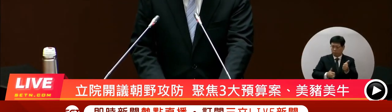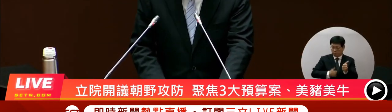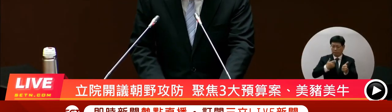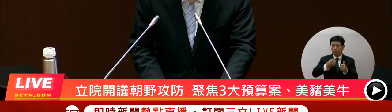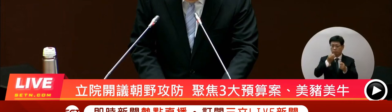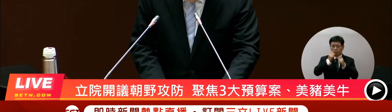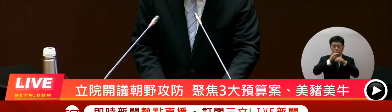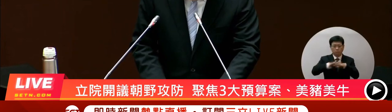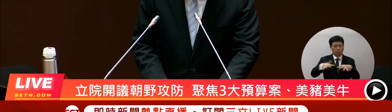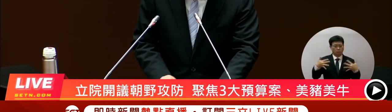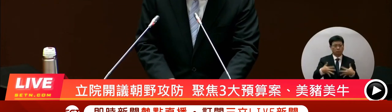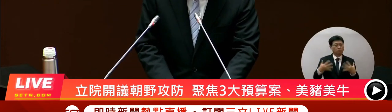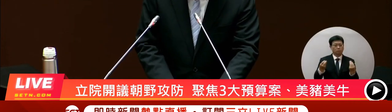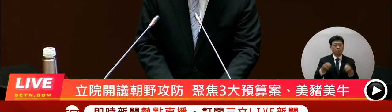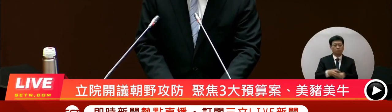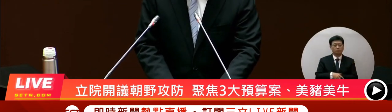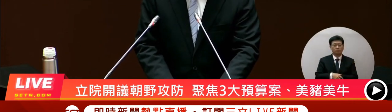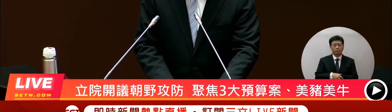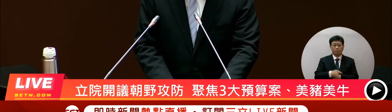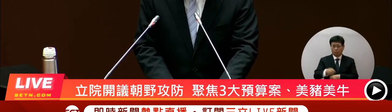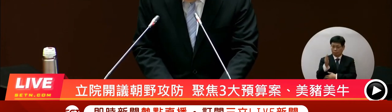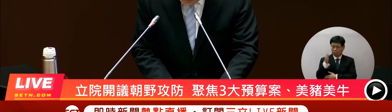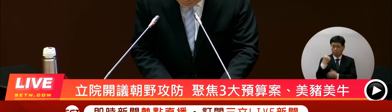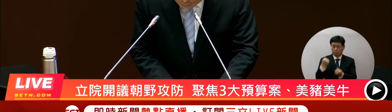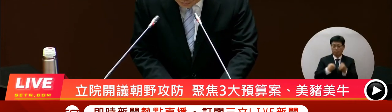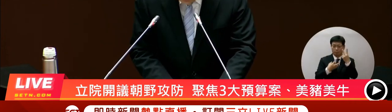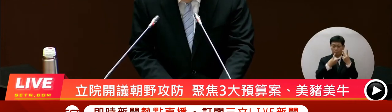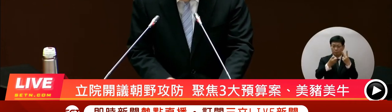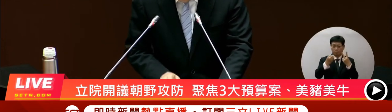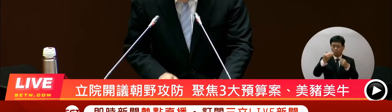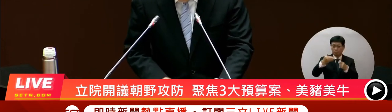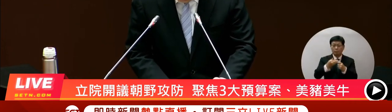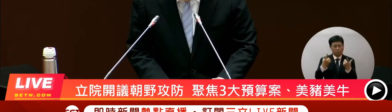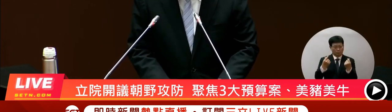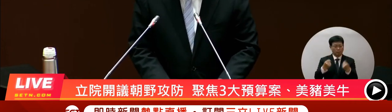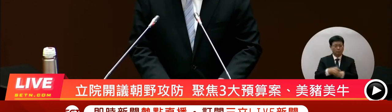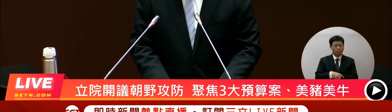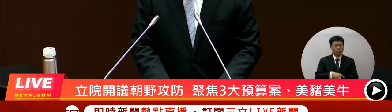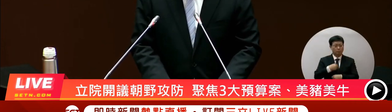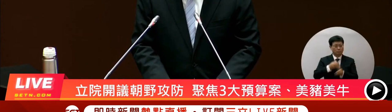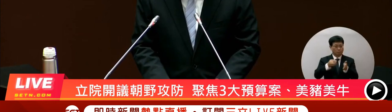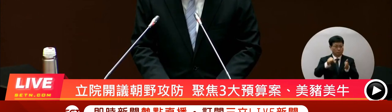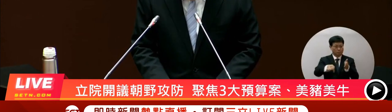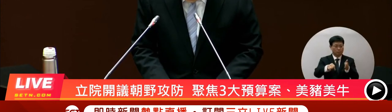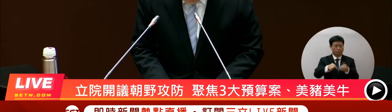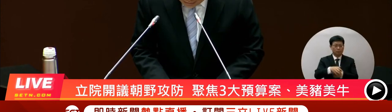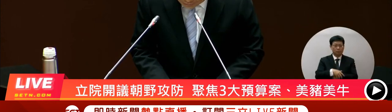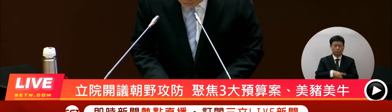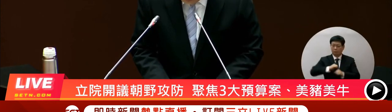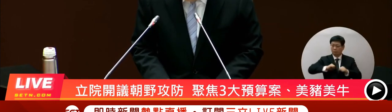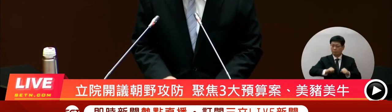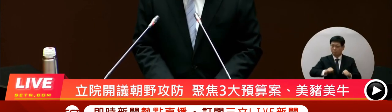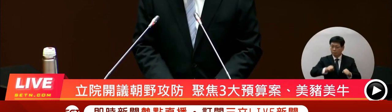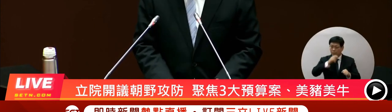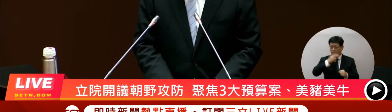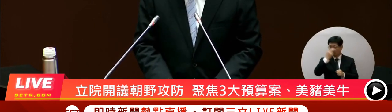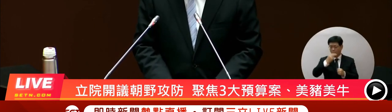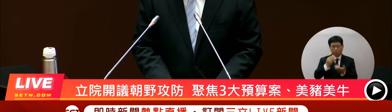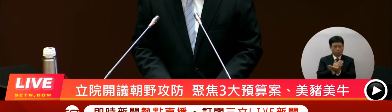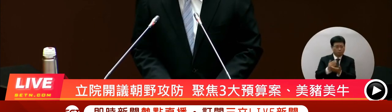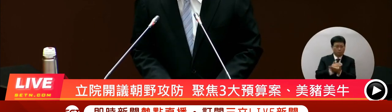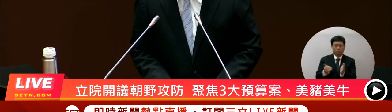的问题。政府在2019年也进行过相关健康风险评